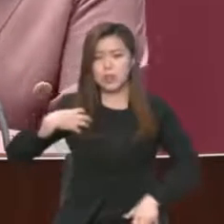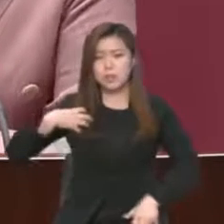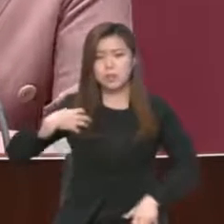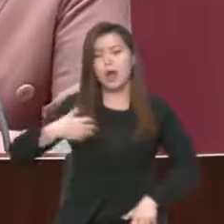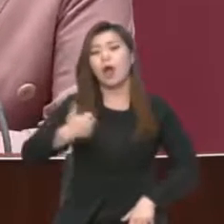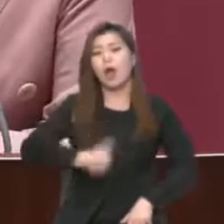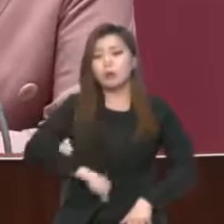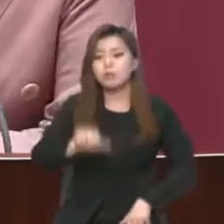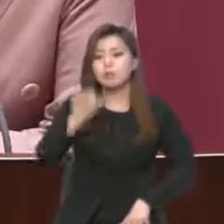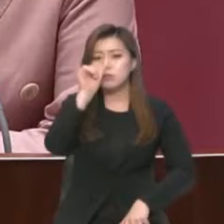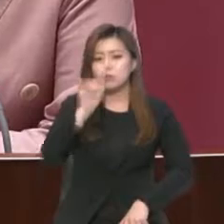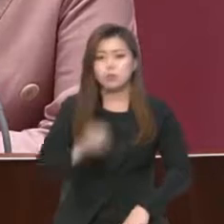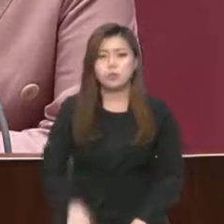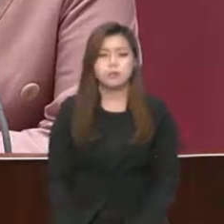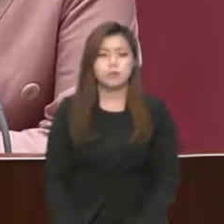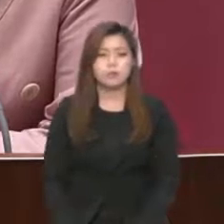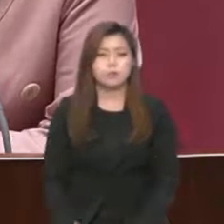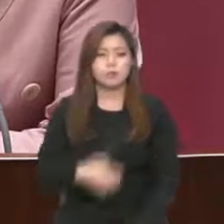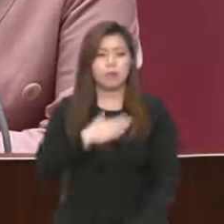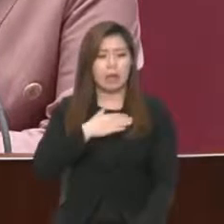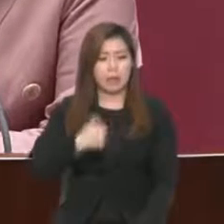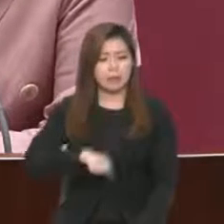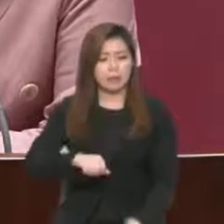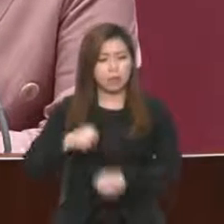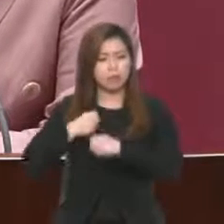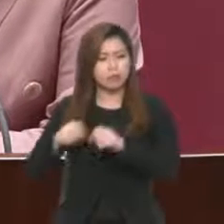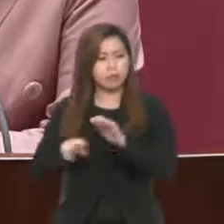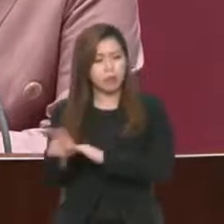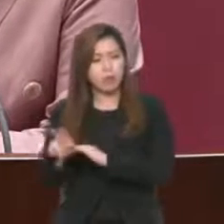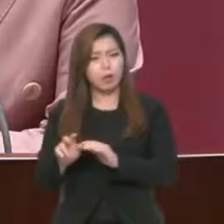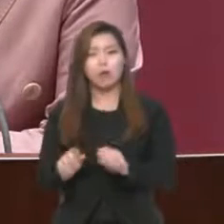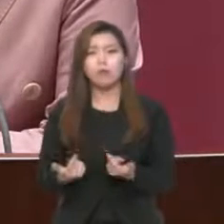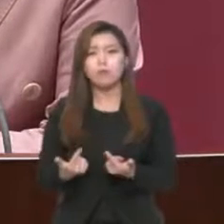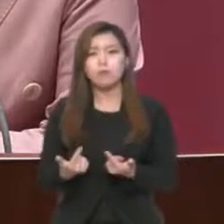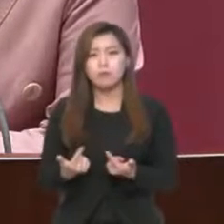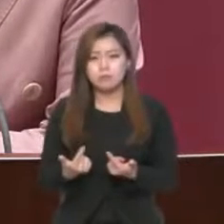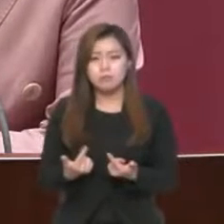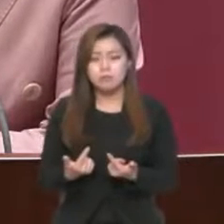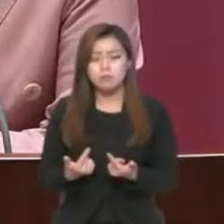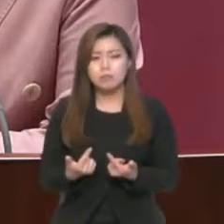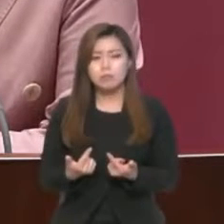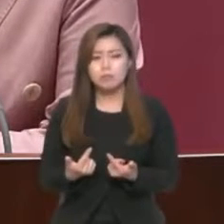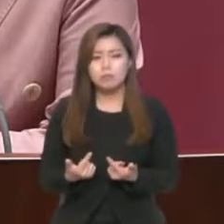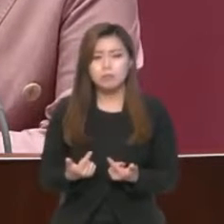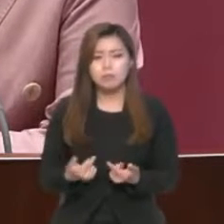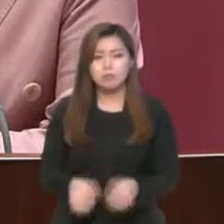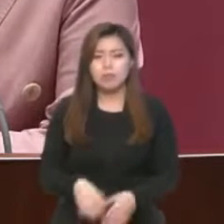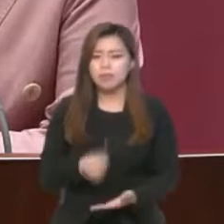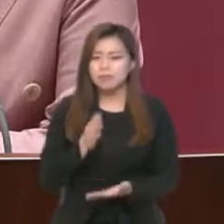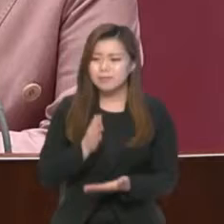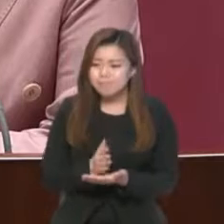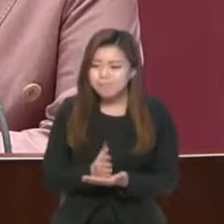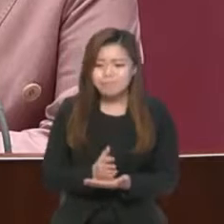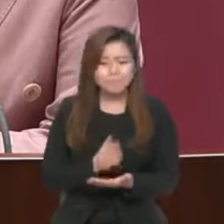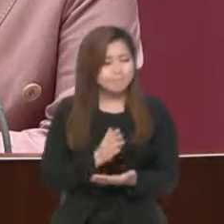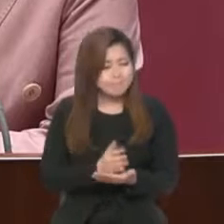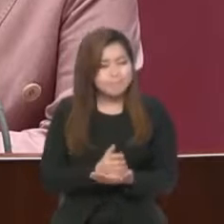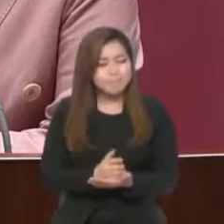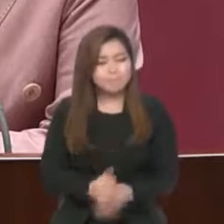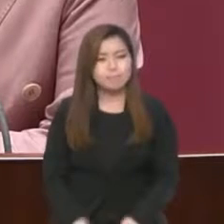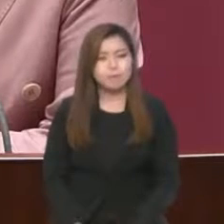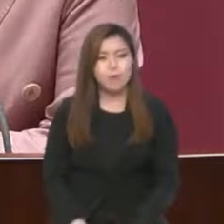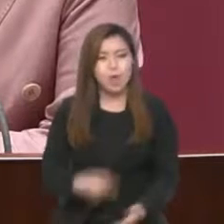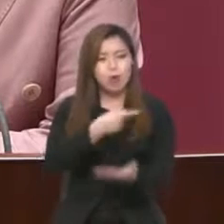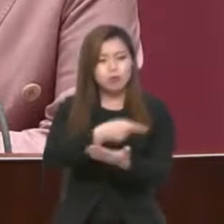제 아들은 피고인도 아니고요. 탈영자도 아니고요. 주장하는 자에게 있다는 얘기입니다. 탈영 용어를 자제해 주셨으면 좋겠습니다. 수술을